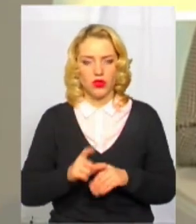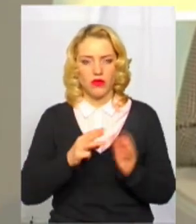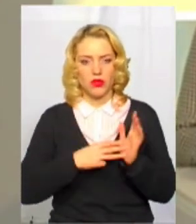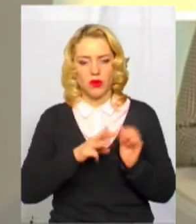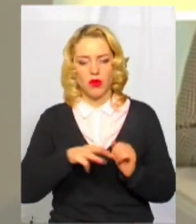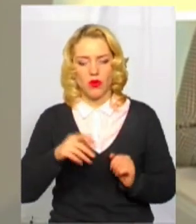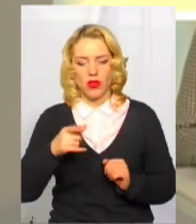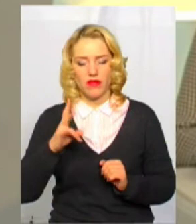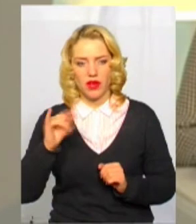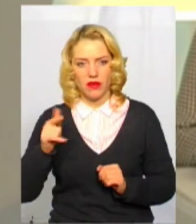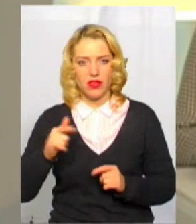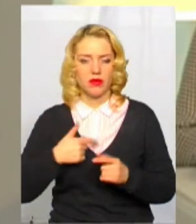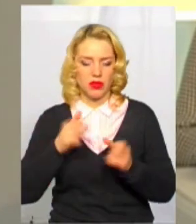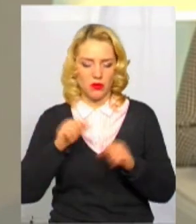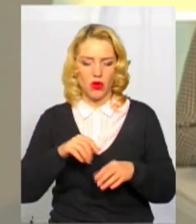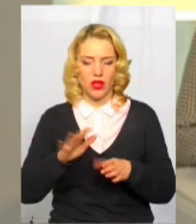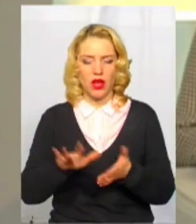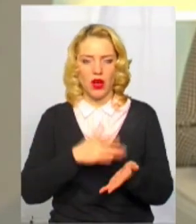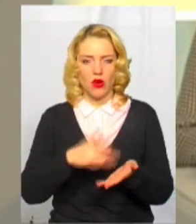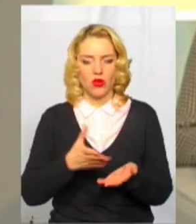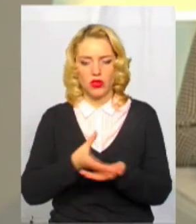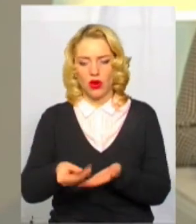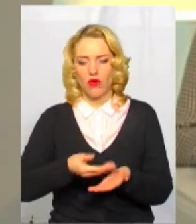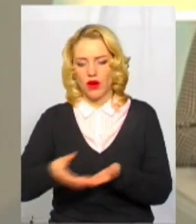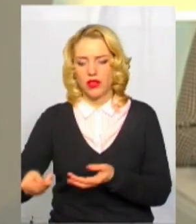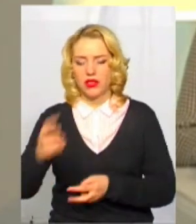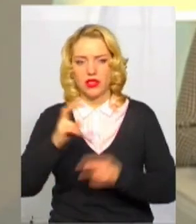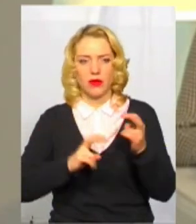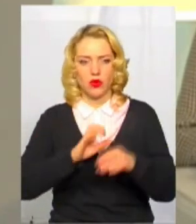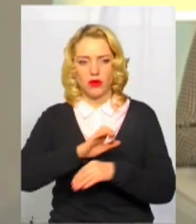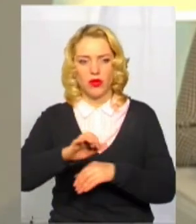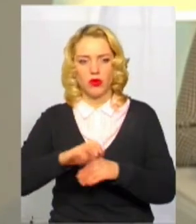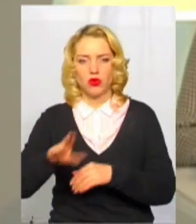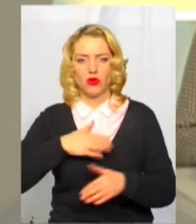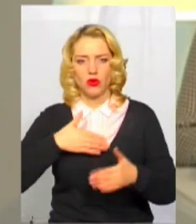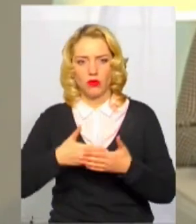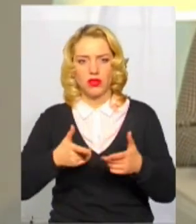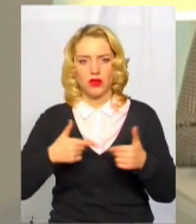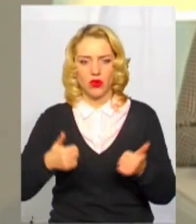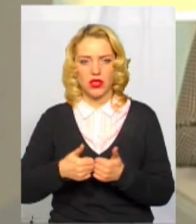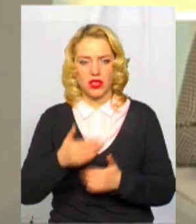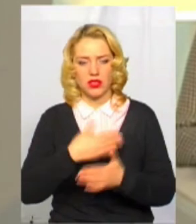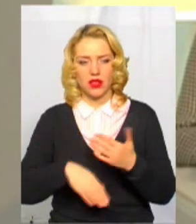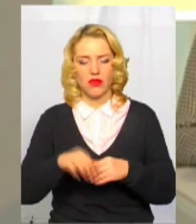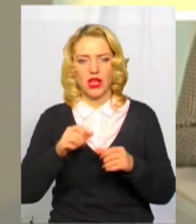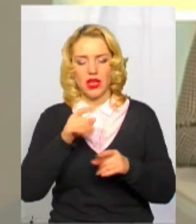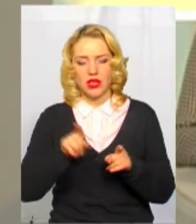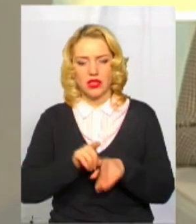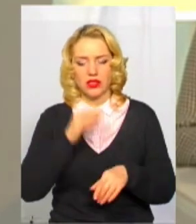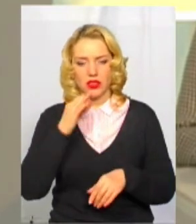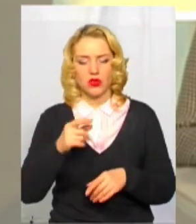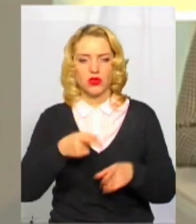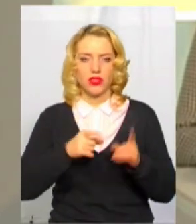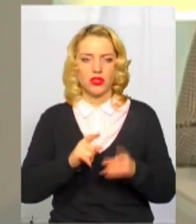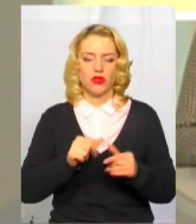фактично ми змогли розрахуватися заводами-виробниками. Щодо громадської організації інвалідів, скажу так, що дійсно